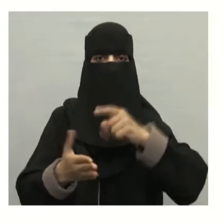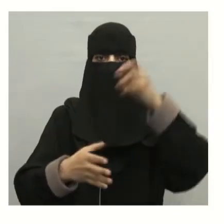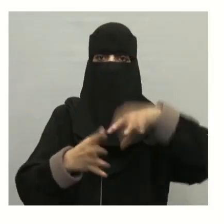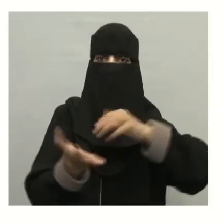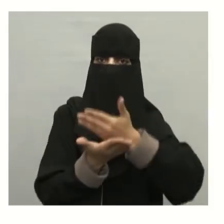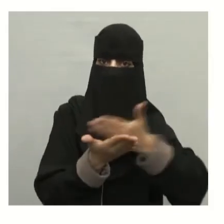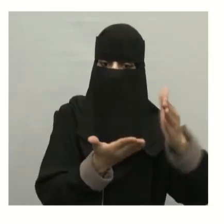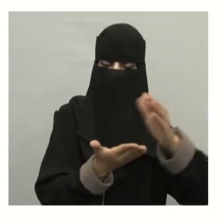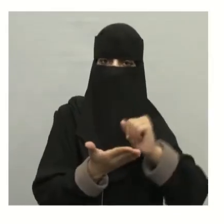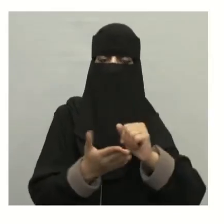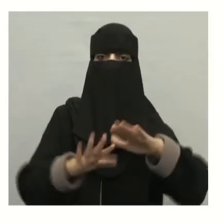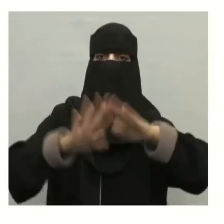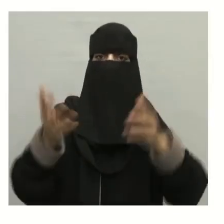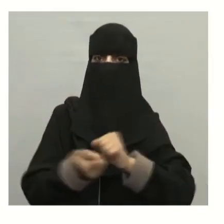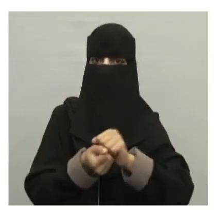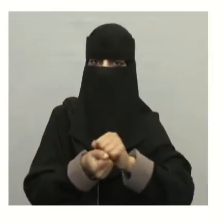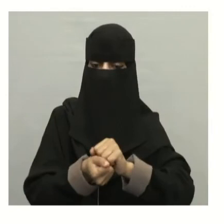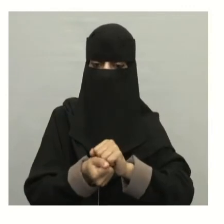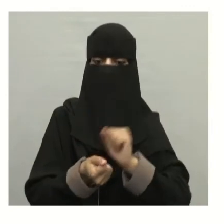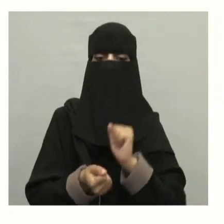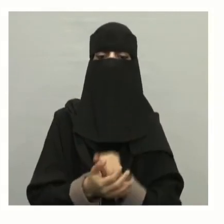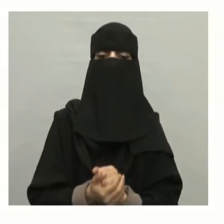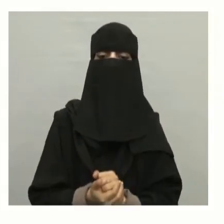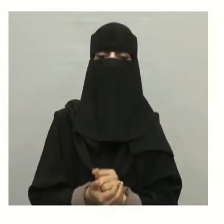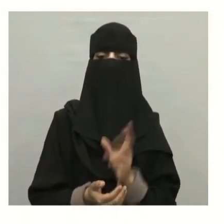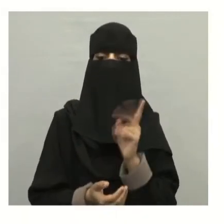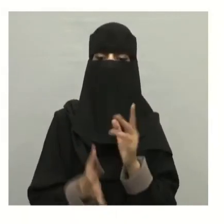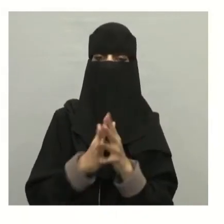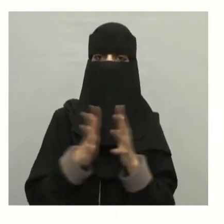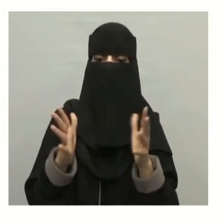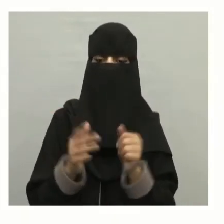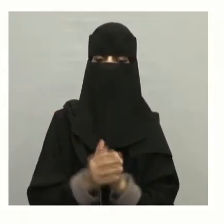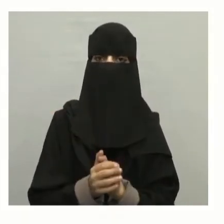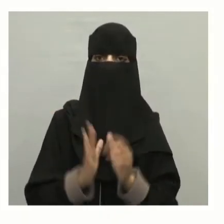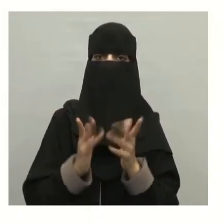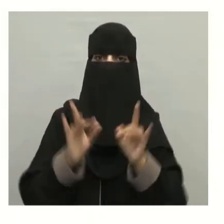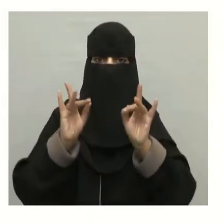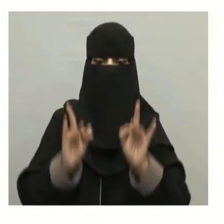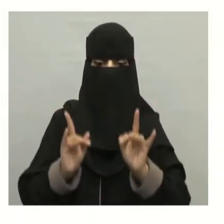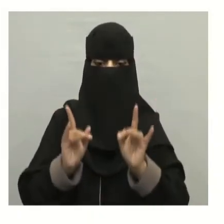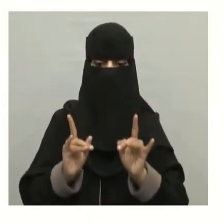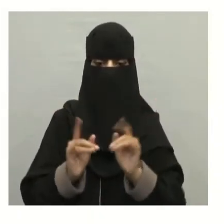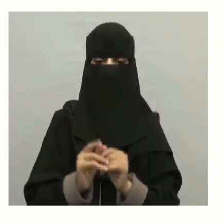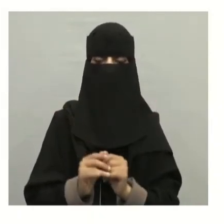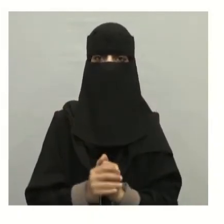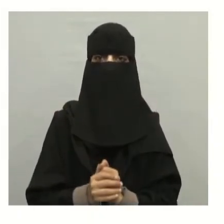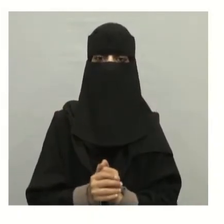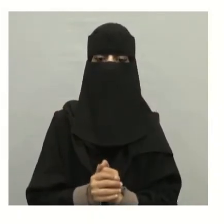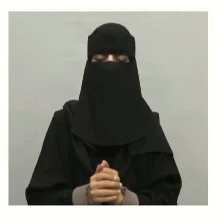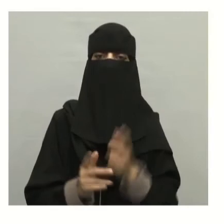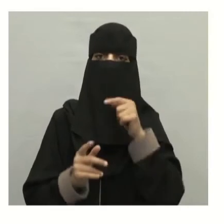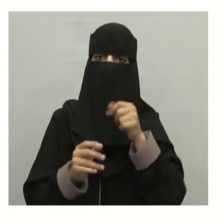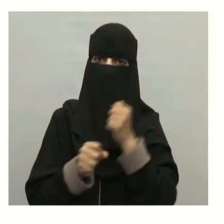النفايات، غسل مفرش السرير. أيضا هناك العديد، مثل غرفة الجلوس،